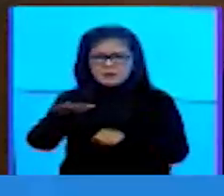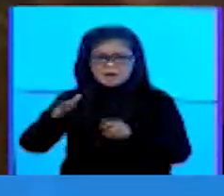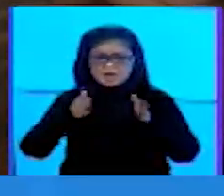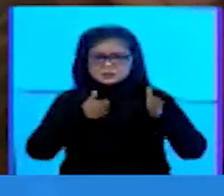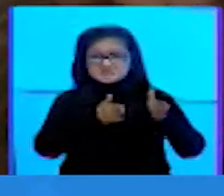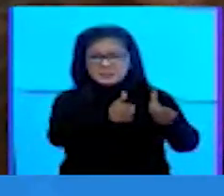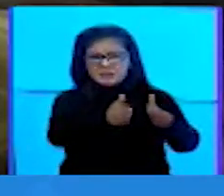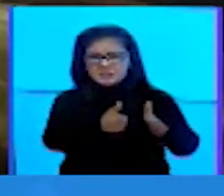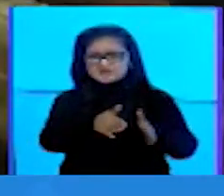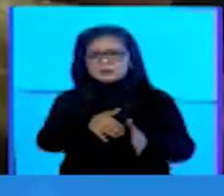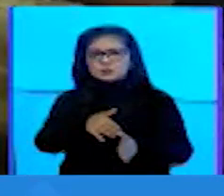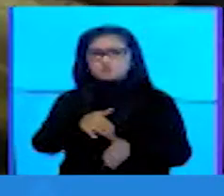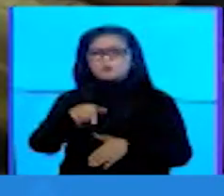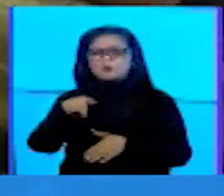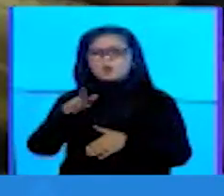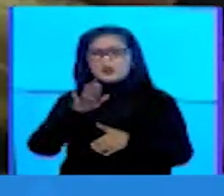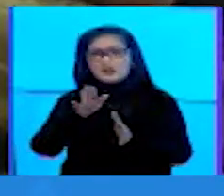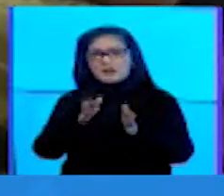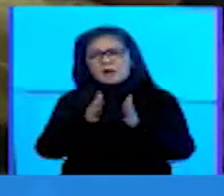Ar-Rahman.